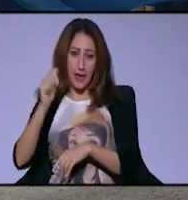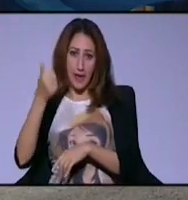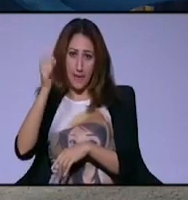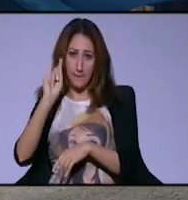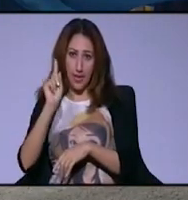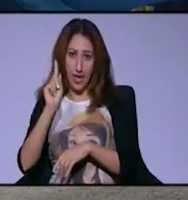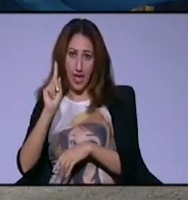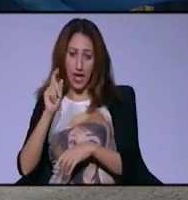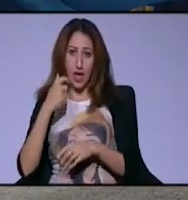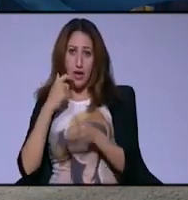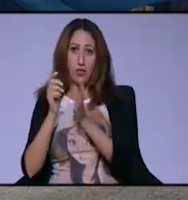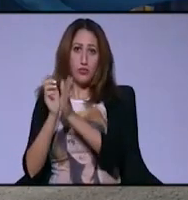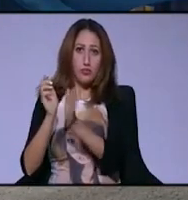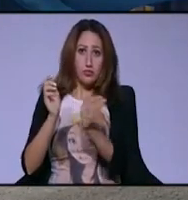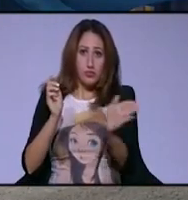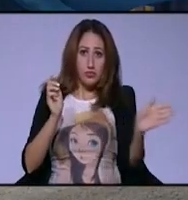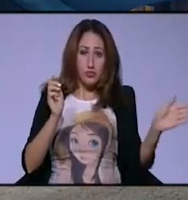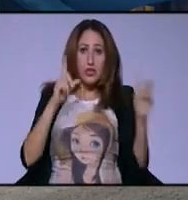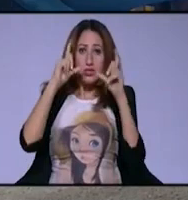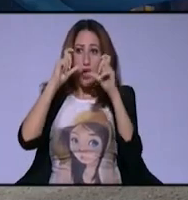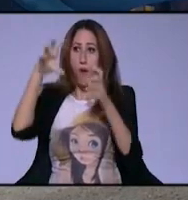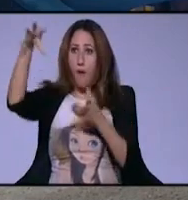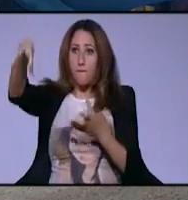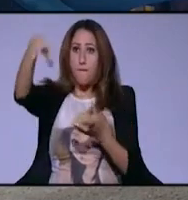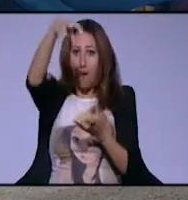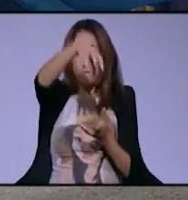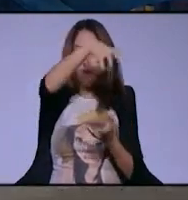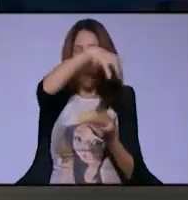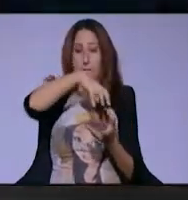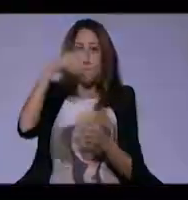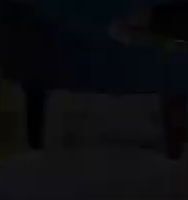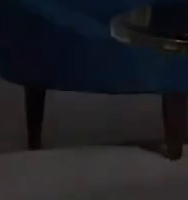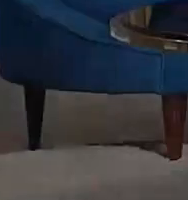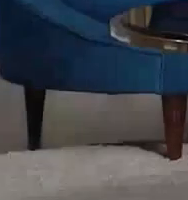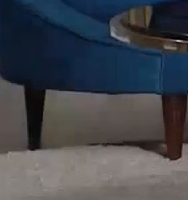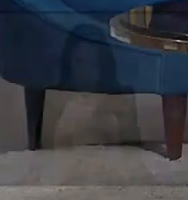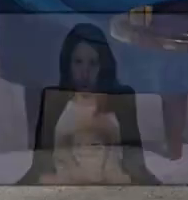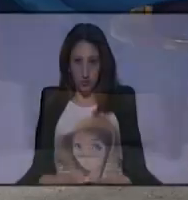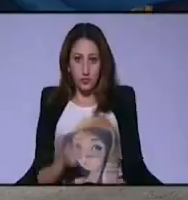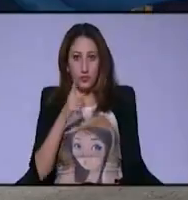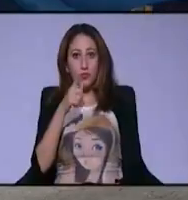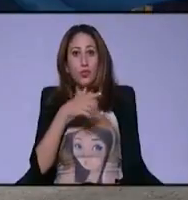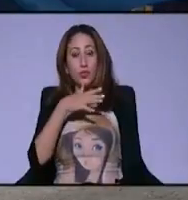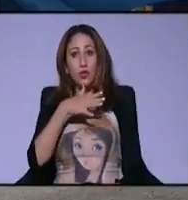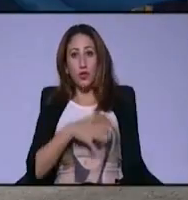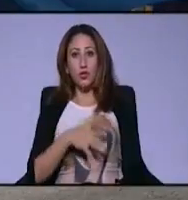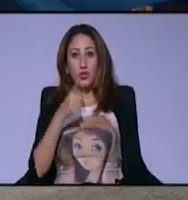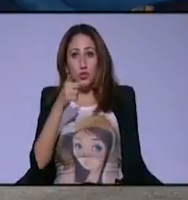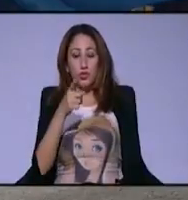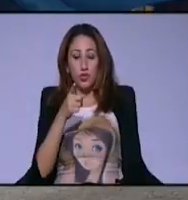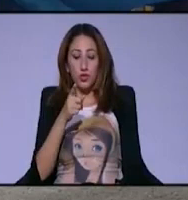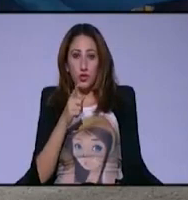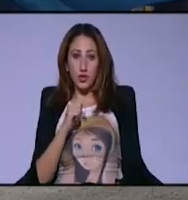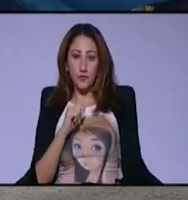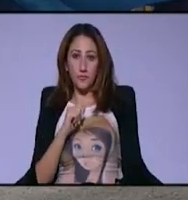وهي بتتحرك، ثم بيركز في المسجد النبوي الشريف. فضلت الشيخ يعني غيرته